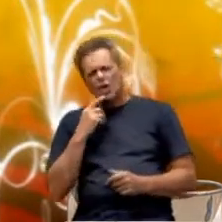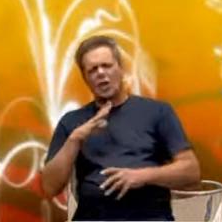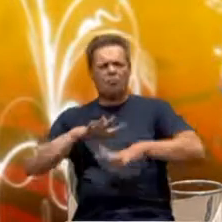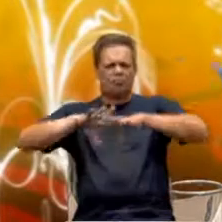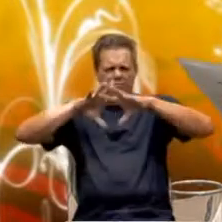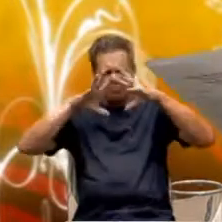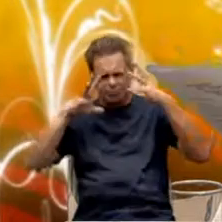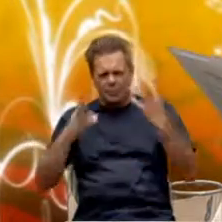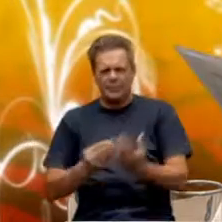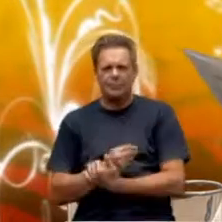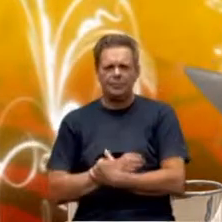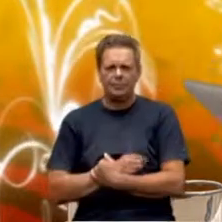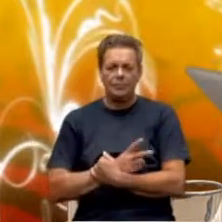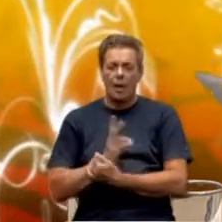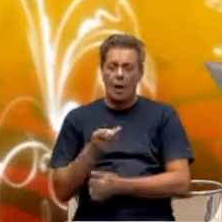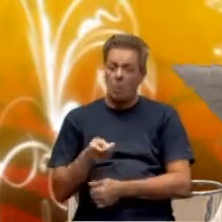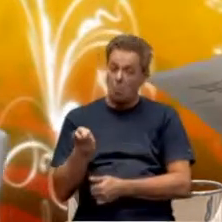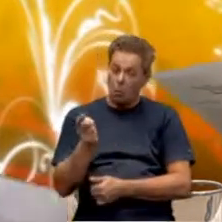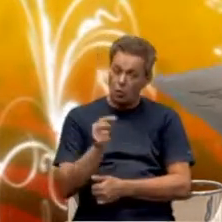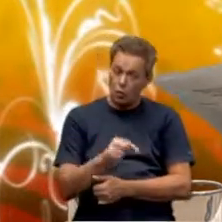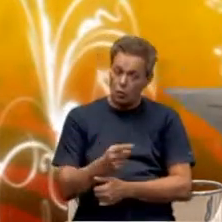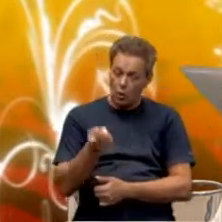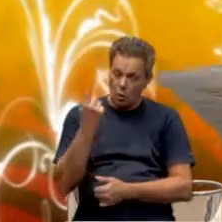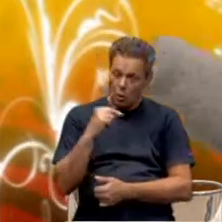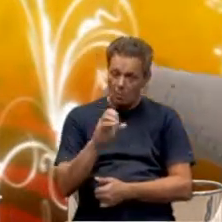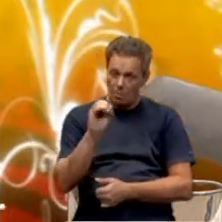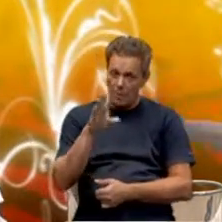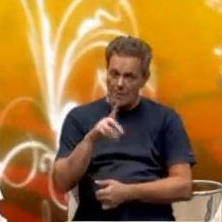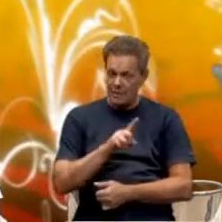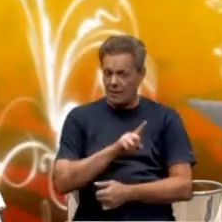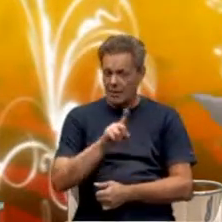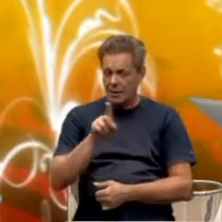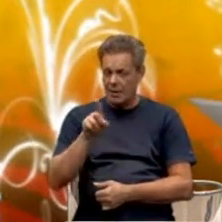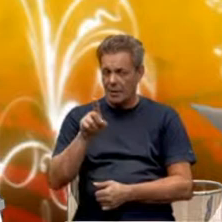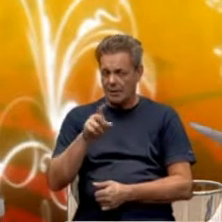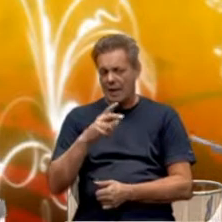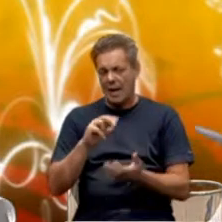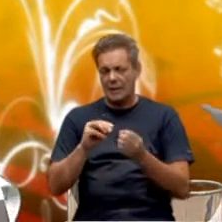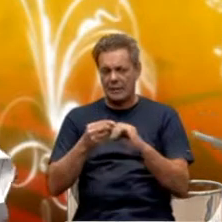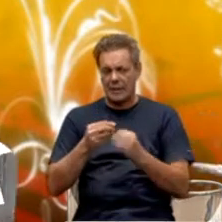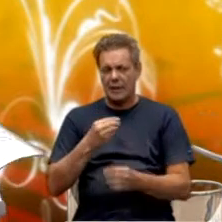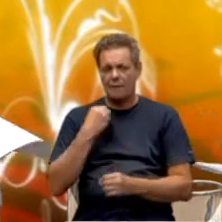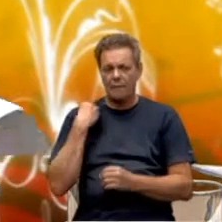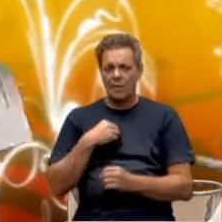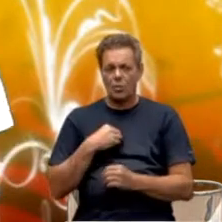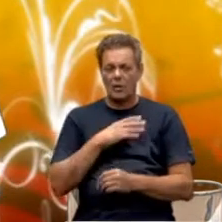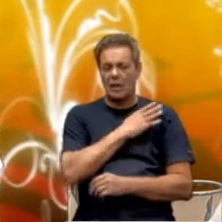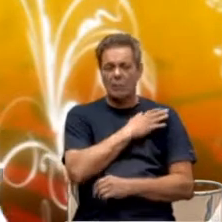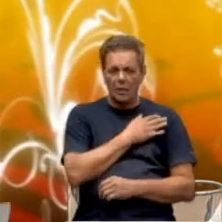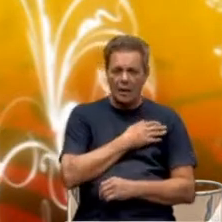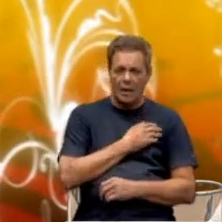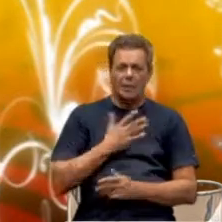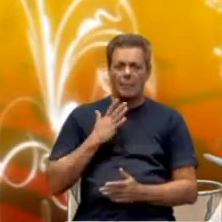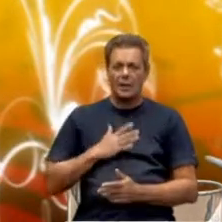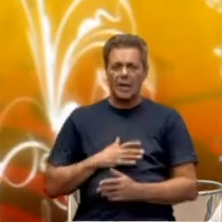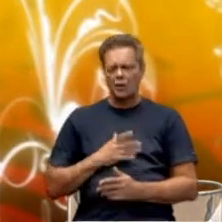potrebnih kalorija dnevno, mogu doći od 15 sati dalje na Trg Francuske Republike 11. Dođite, dragi građani,